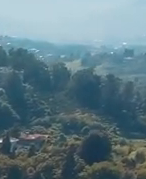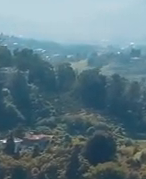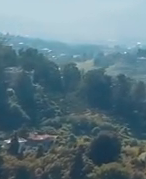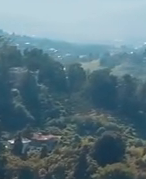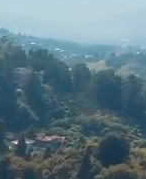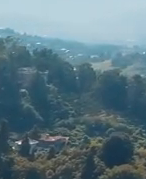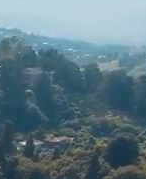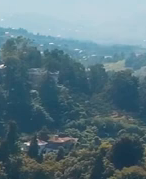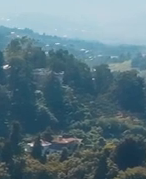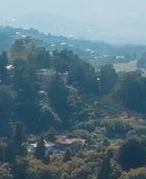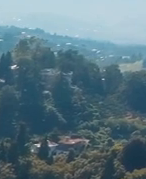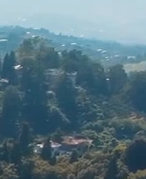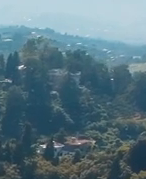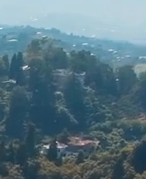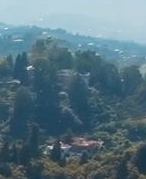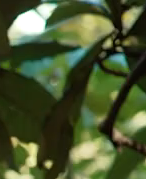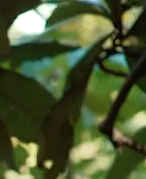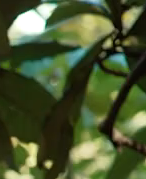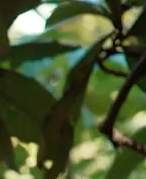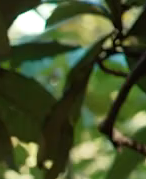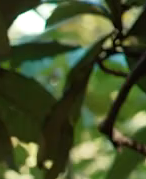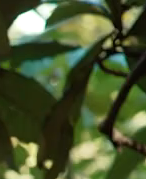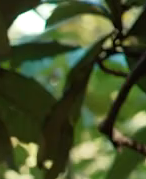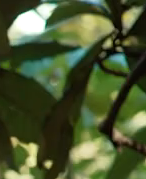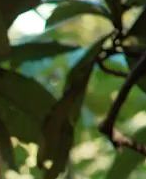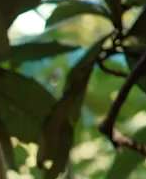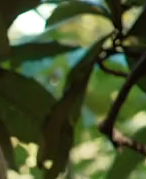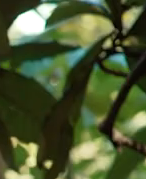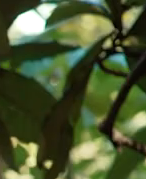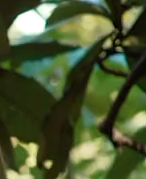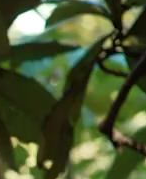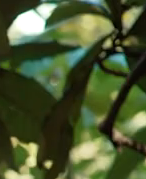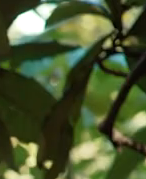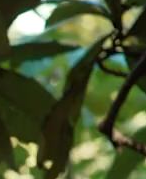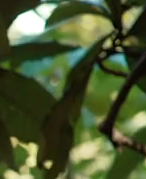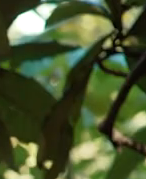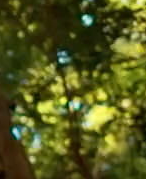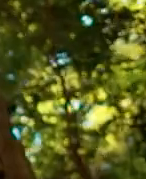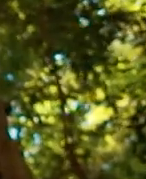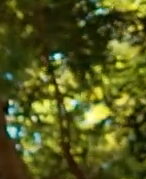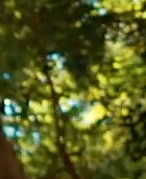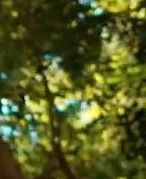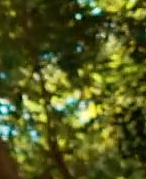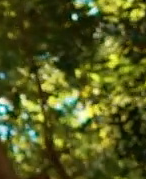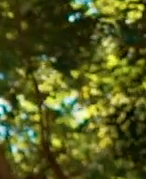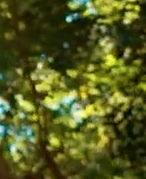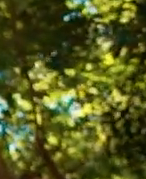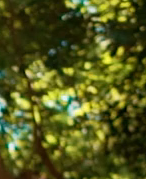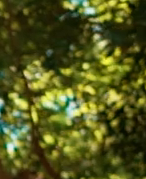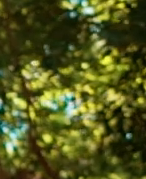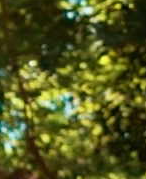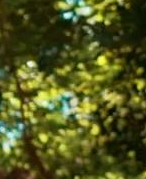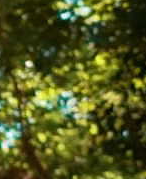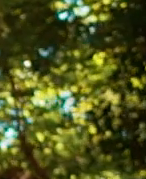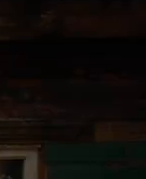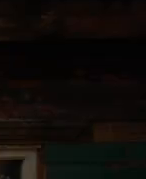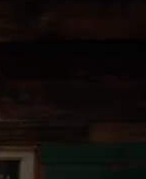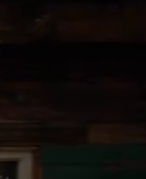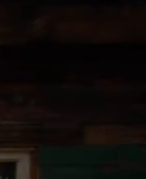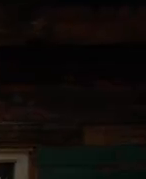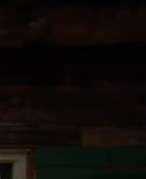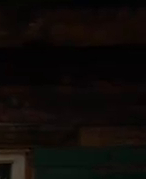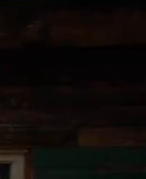ეს ყველაფერი ძალიან მიმზიდველი და ლამაზია. Და ჩემთვის პირველ რიგში ეს იყო